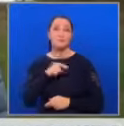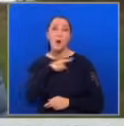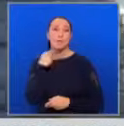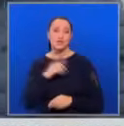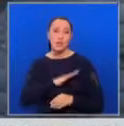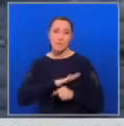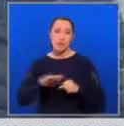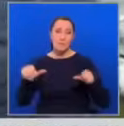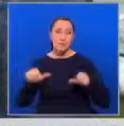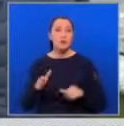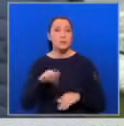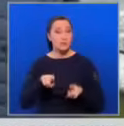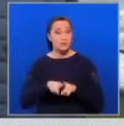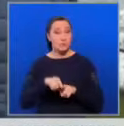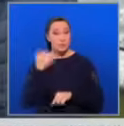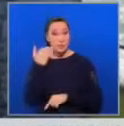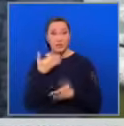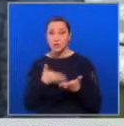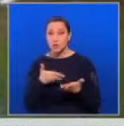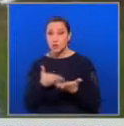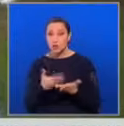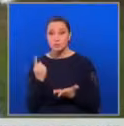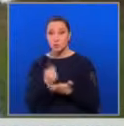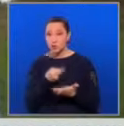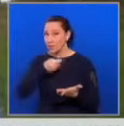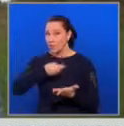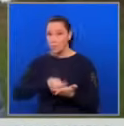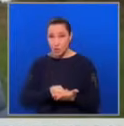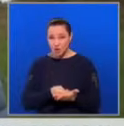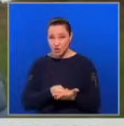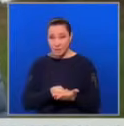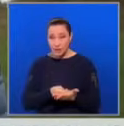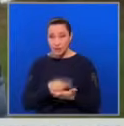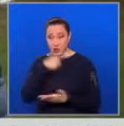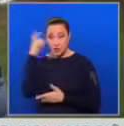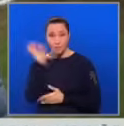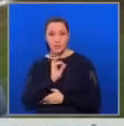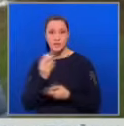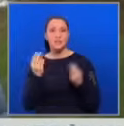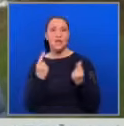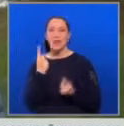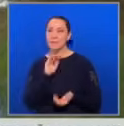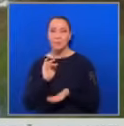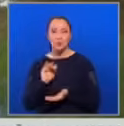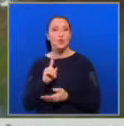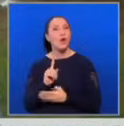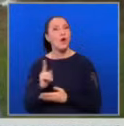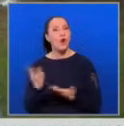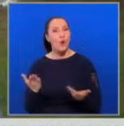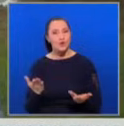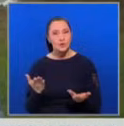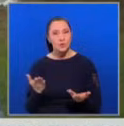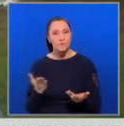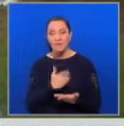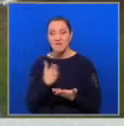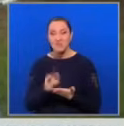тотален провал като потребители защо сме длъжни да плащаме 100% от цената на един продукт който